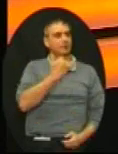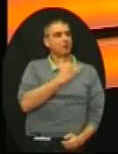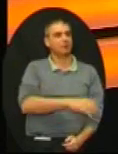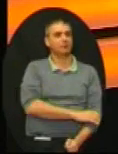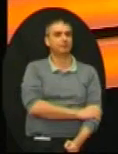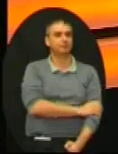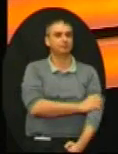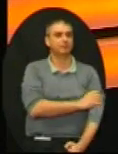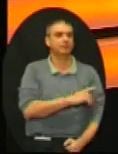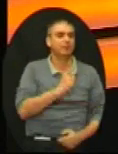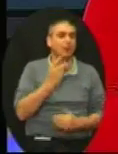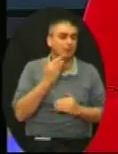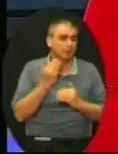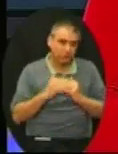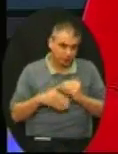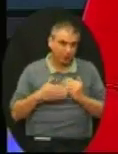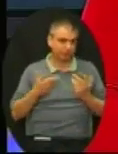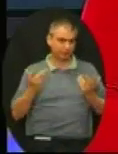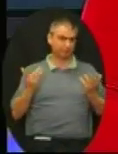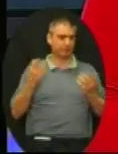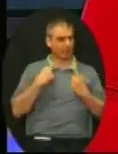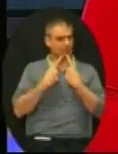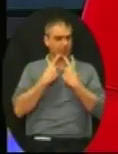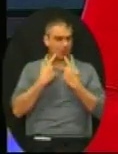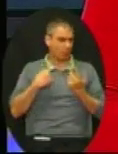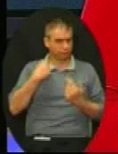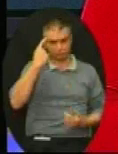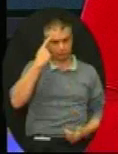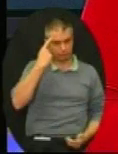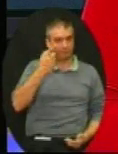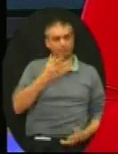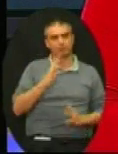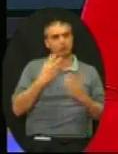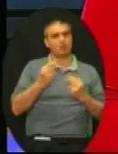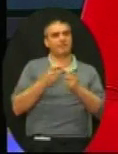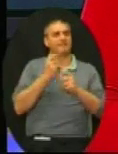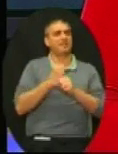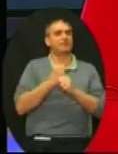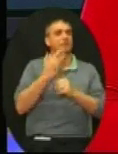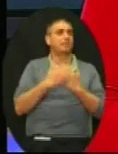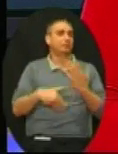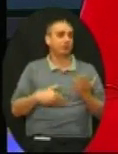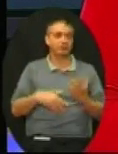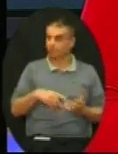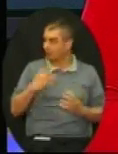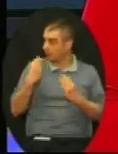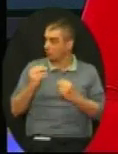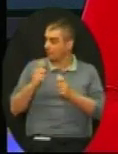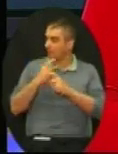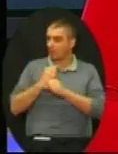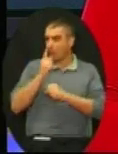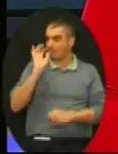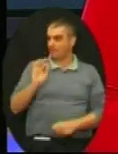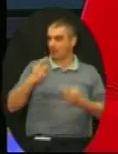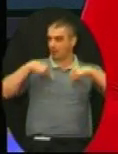נכון, ואני חושבת שבסך הכל היה כאן סוג של דיאלוג, אני חושבת שהוא היטיב עם מפלגת העבודה בסופו של יום. היטיב עם מפלגת העבודה ואולי